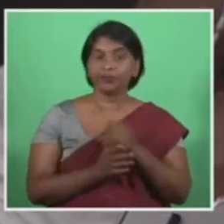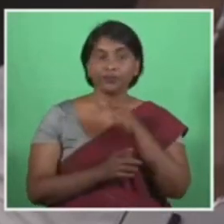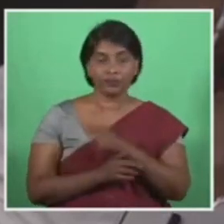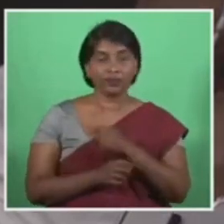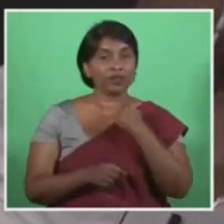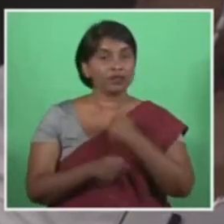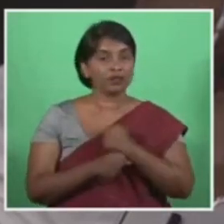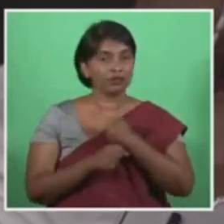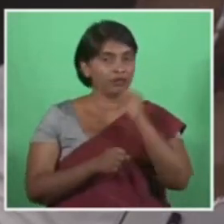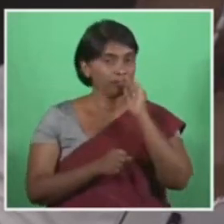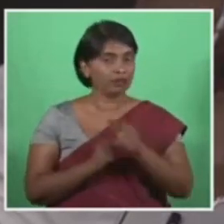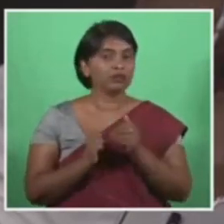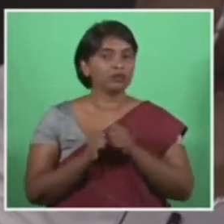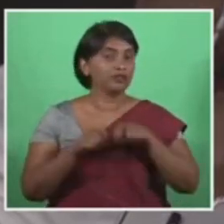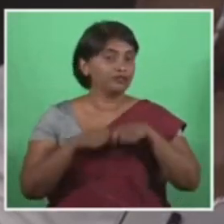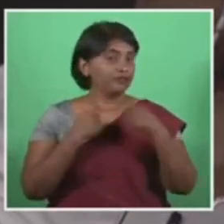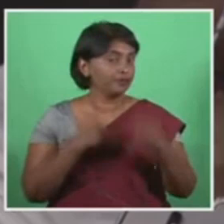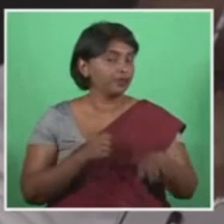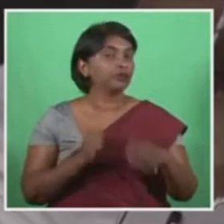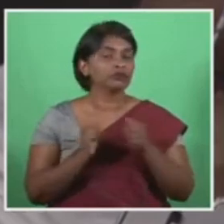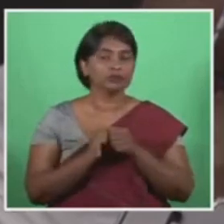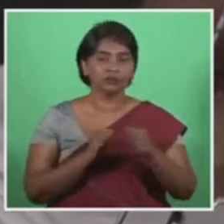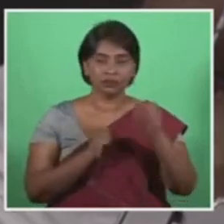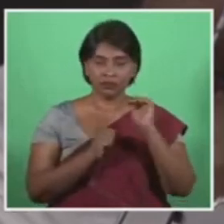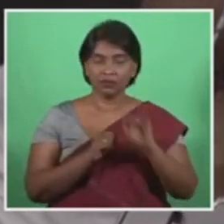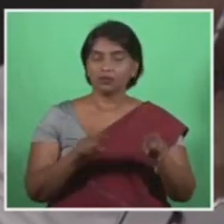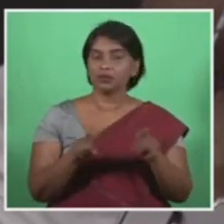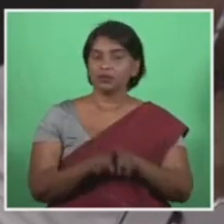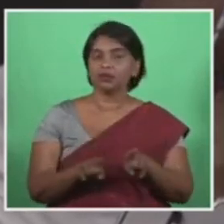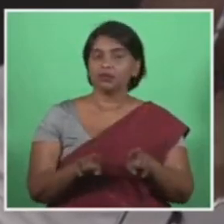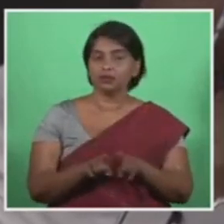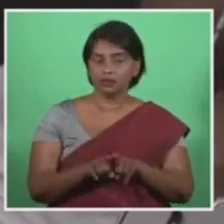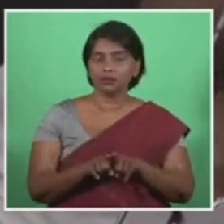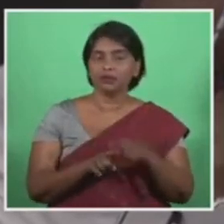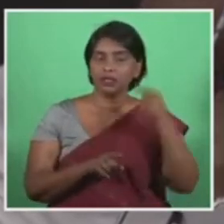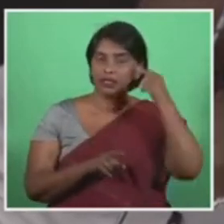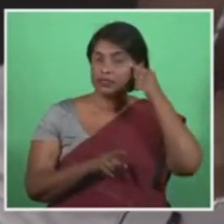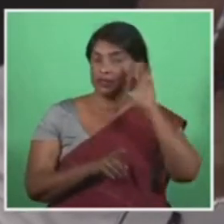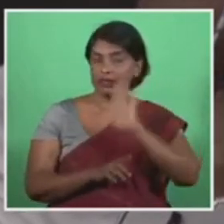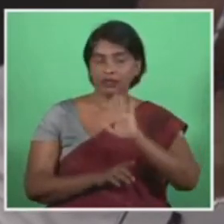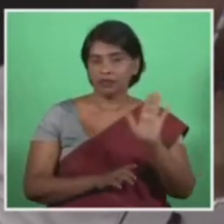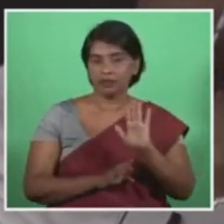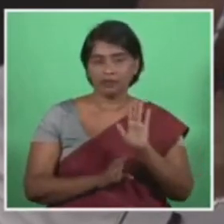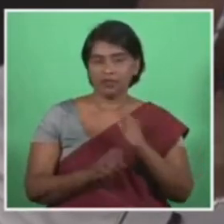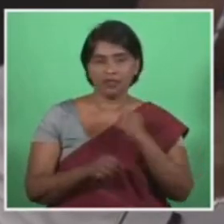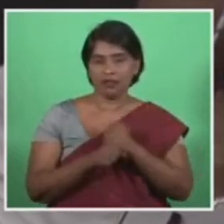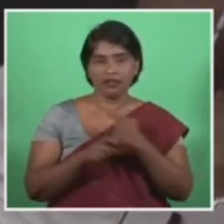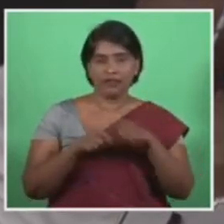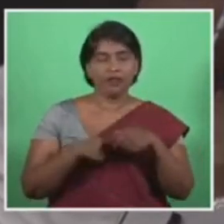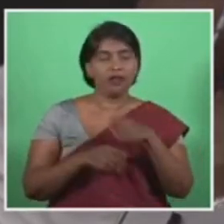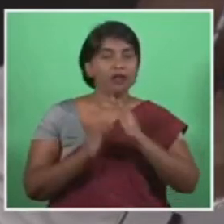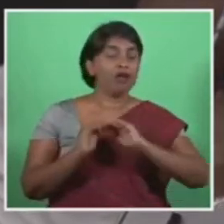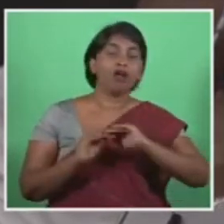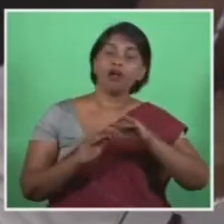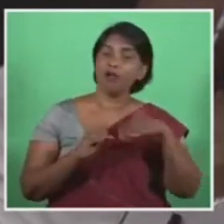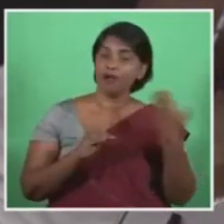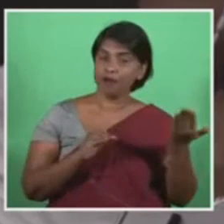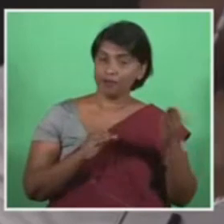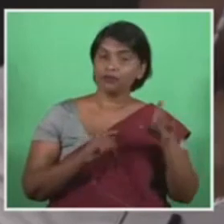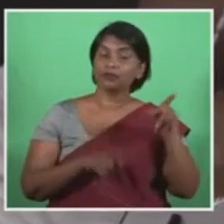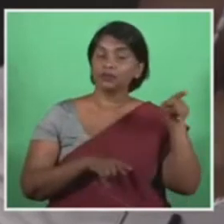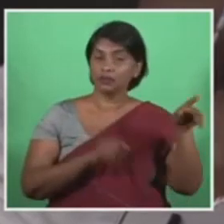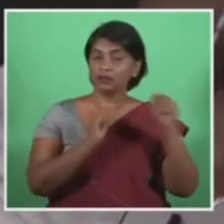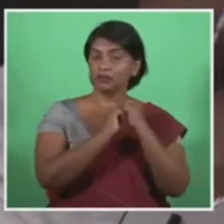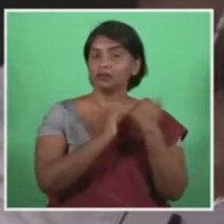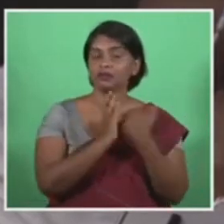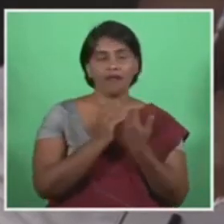रजे मगिंग वैकोट क्रीम लेस कल्पना करंडेपा नैन बाहिव इम